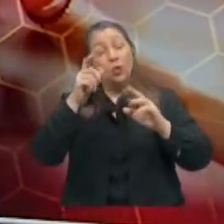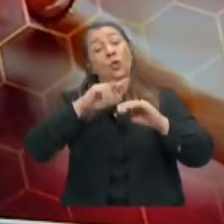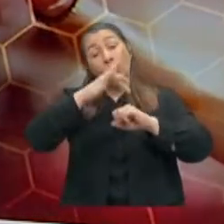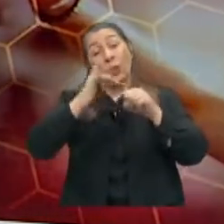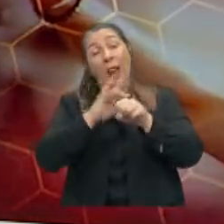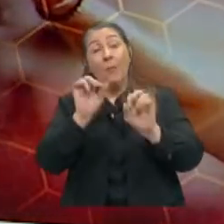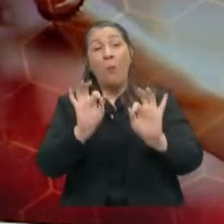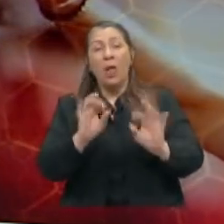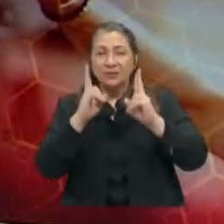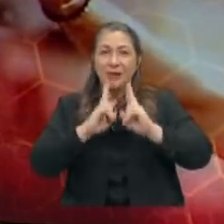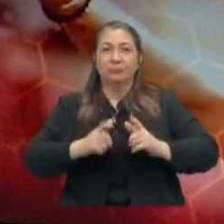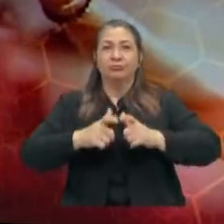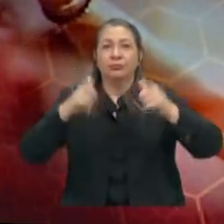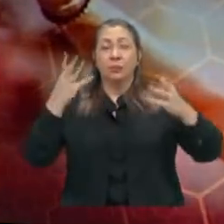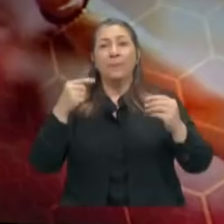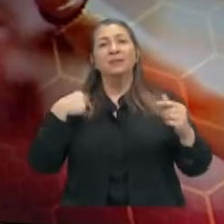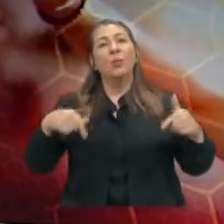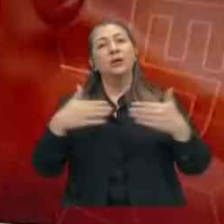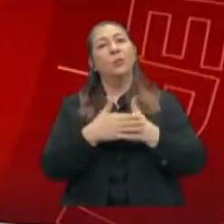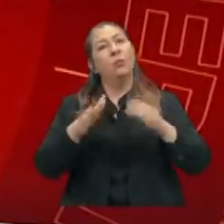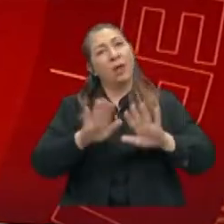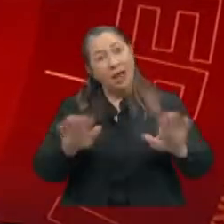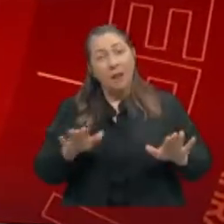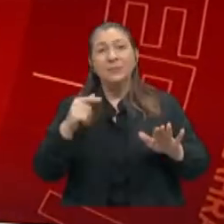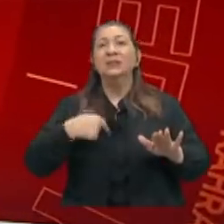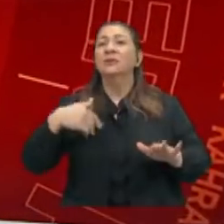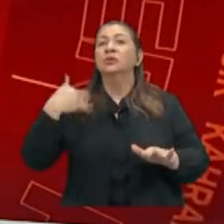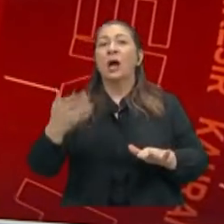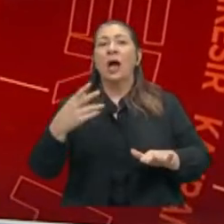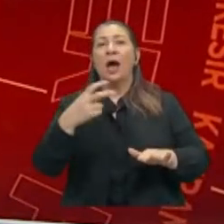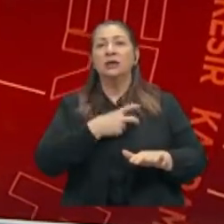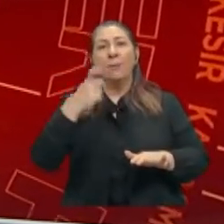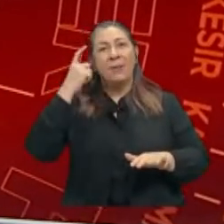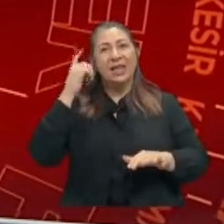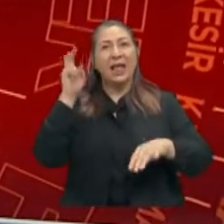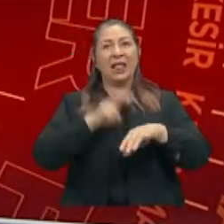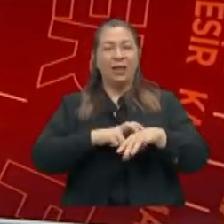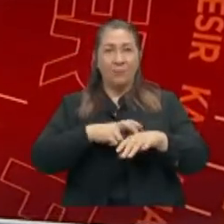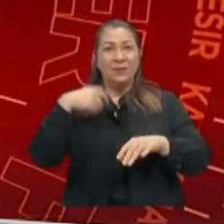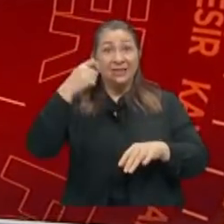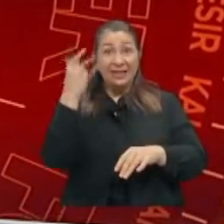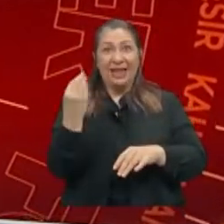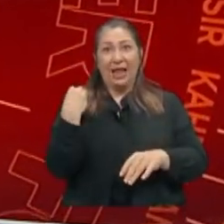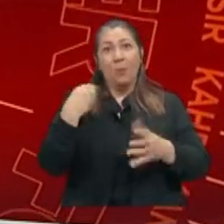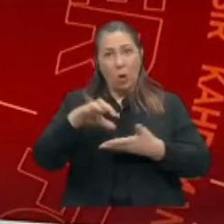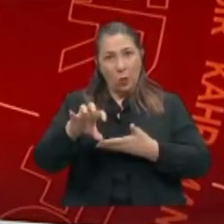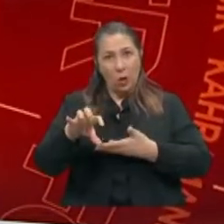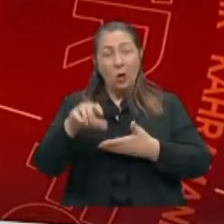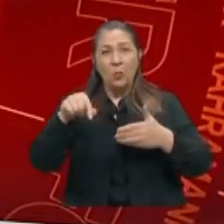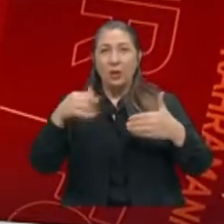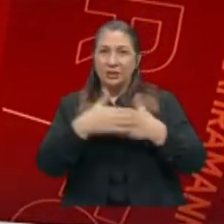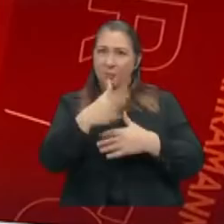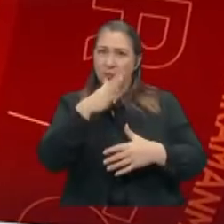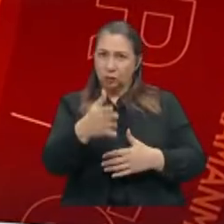zenginleşir. Bizden bu akşamlık bu kadar. Bizden sonra Aşk Mantık İntikam dizisi var yeni bölümüyle. Bu